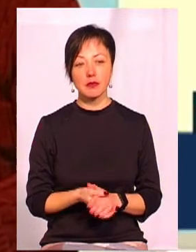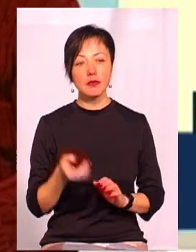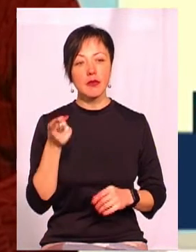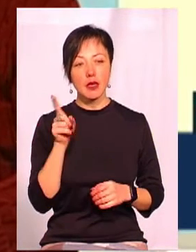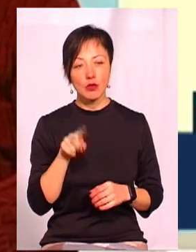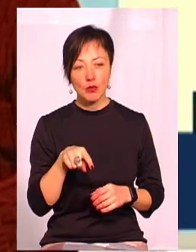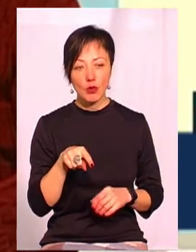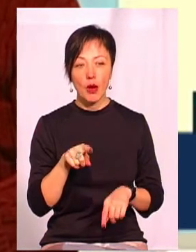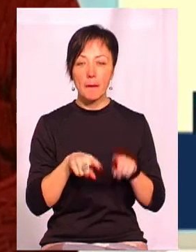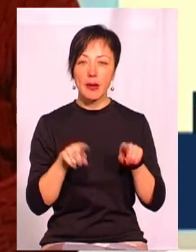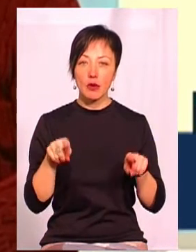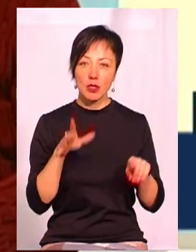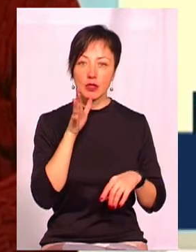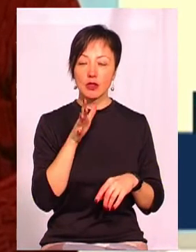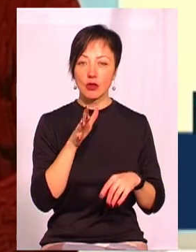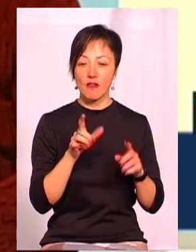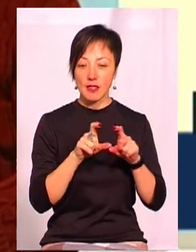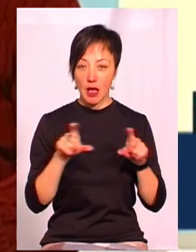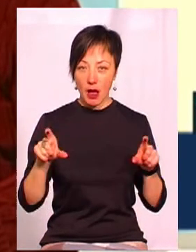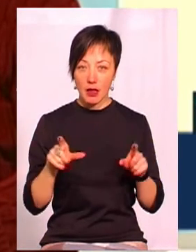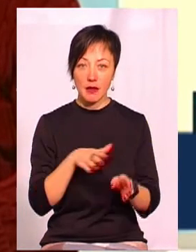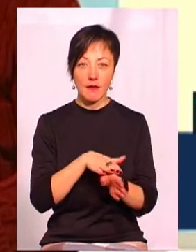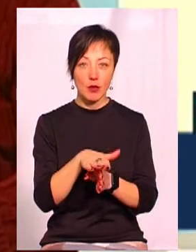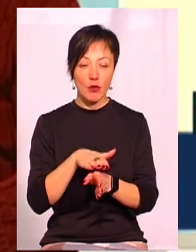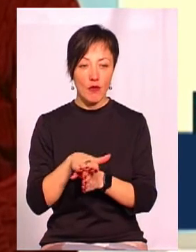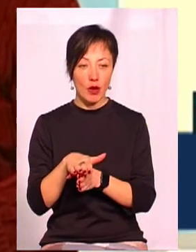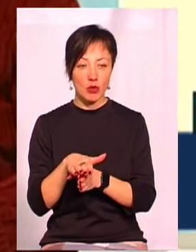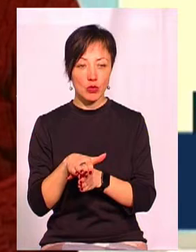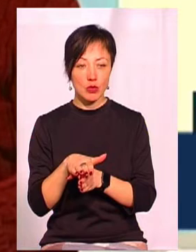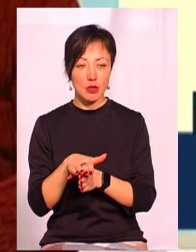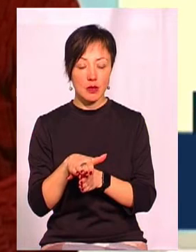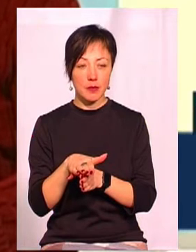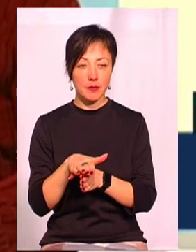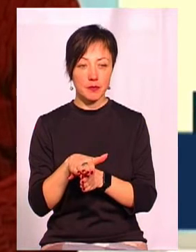Тому періодично у закладі відбуваються